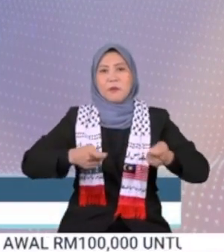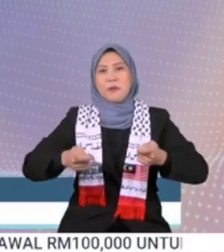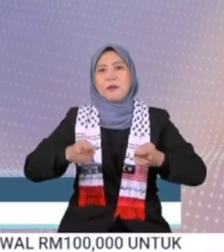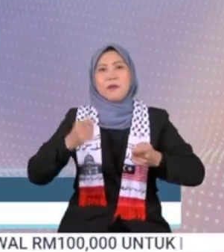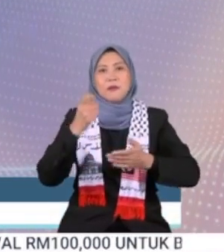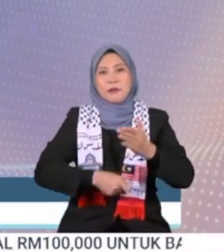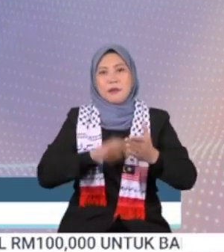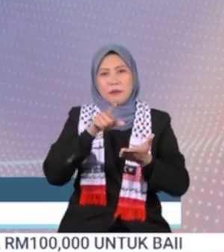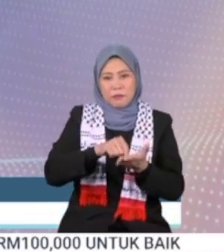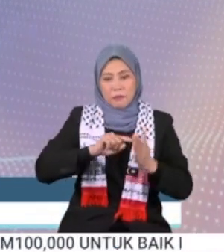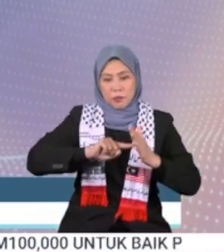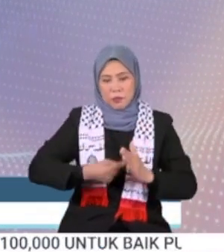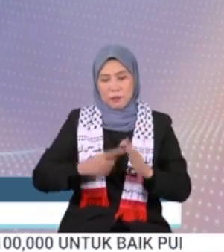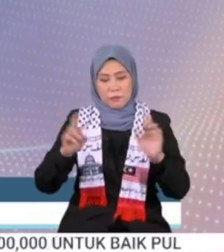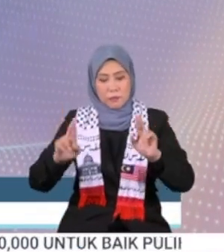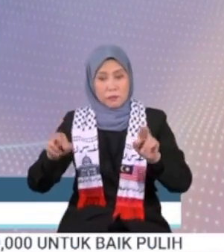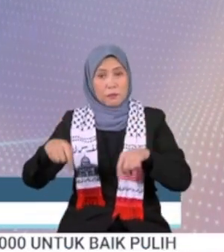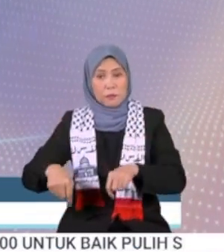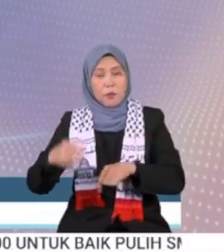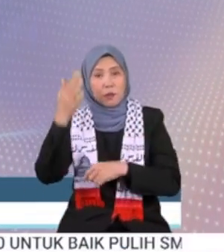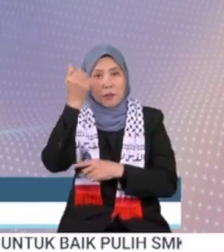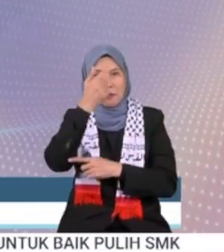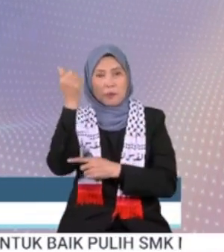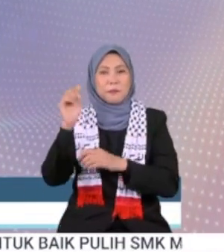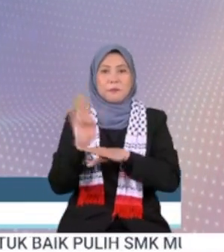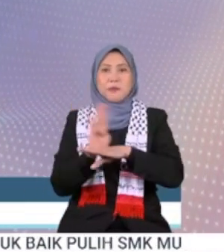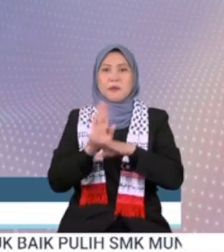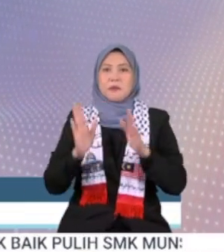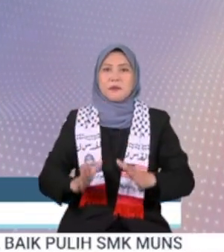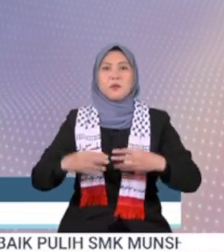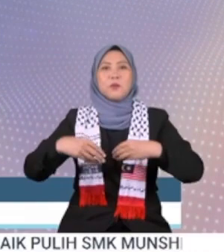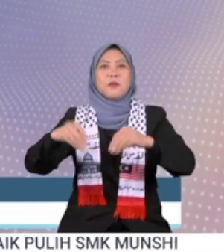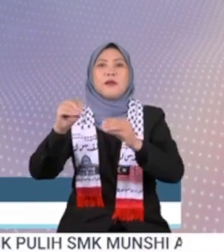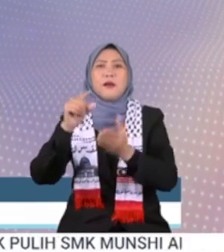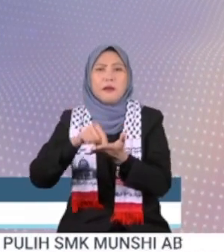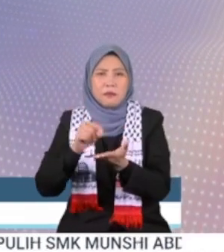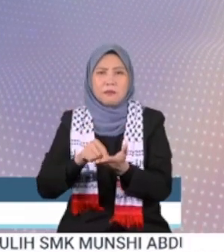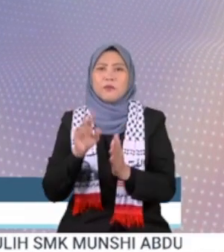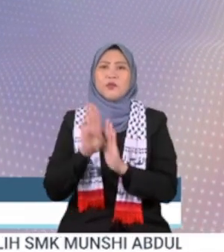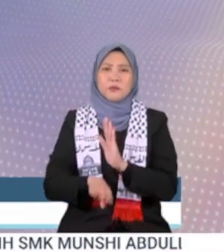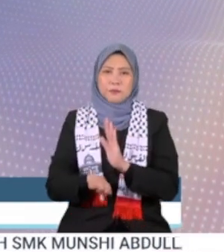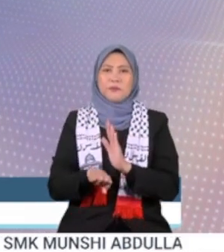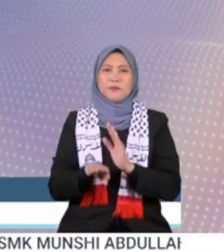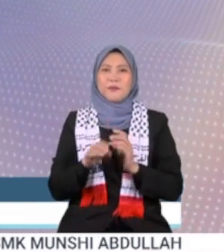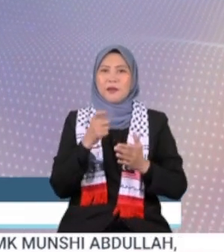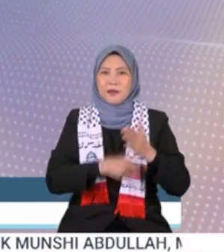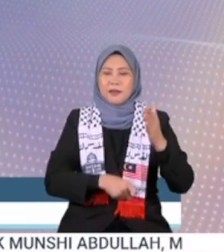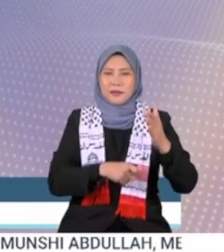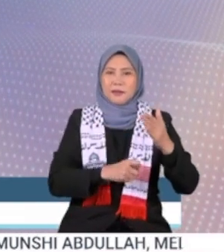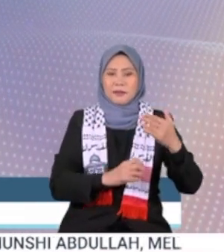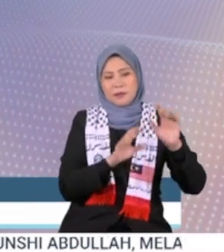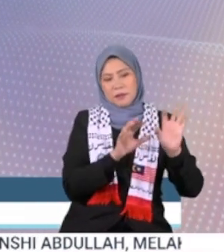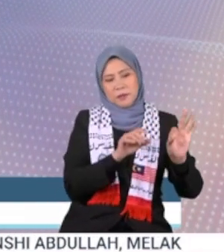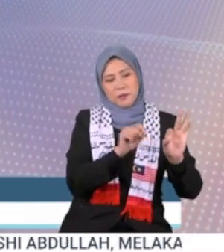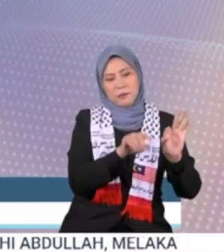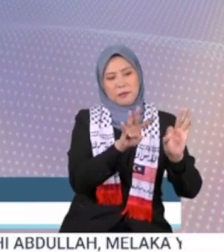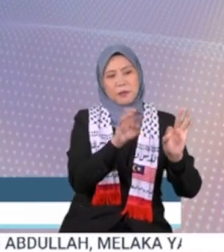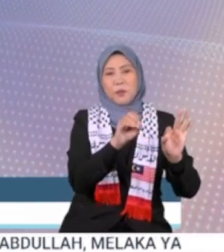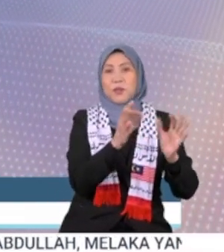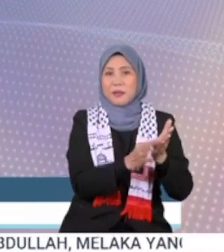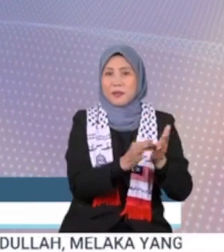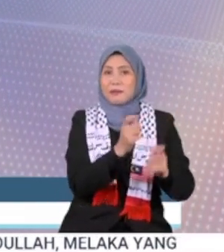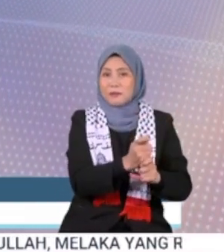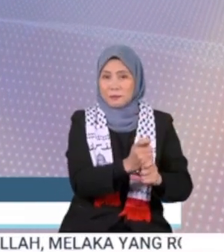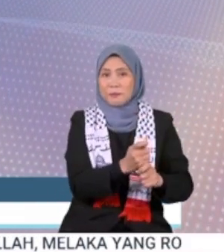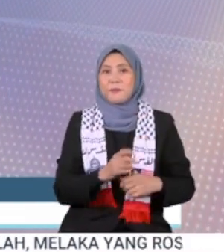ayam mulai Rabu ini ini memandangkan rata-rata peniaga a jauh lebih rendah darada harga siling r.4